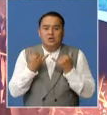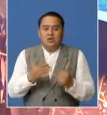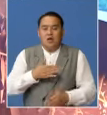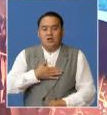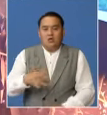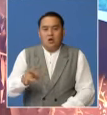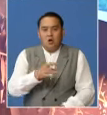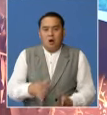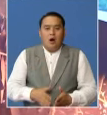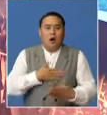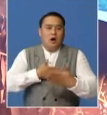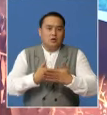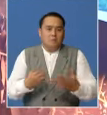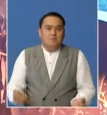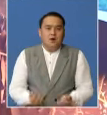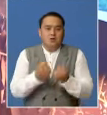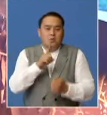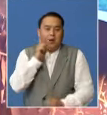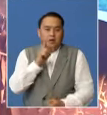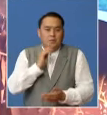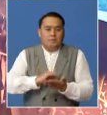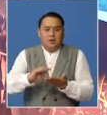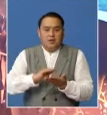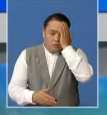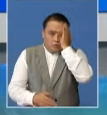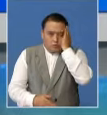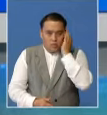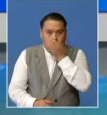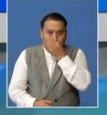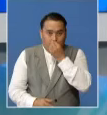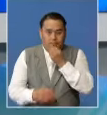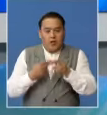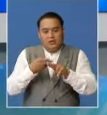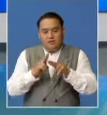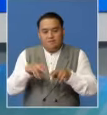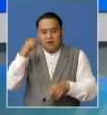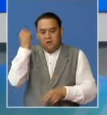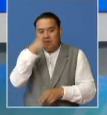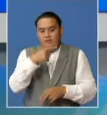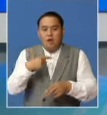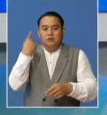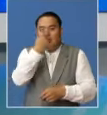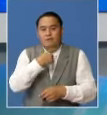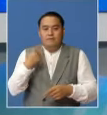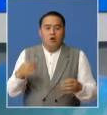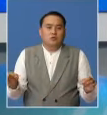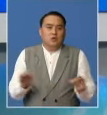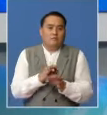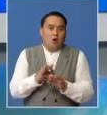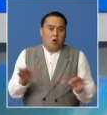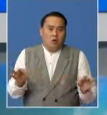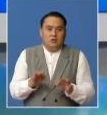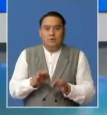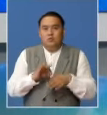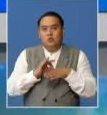нашем регионе очень активно поддерживают молодых писателей и поэтов. Известный композитор и баянист Агайша Исагулова